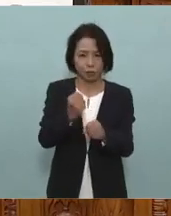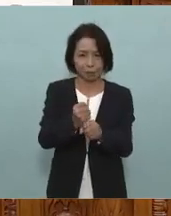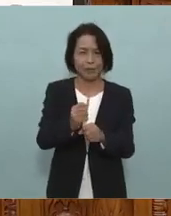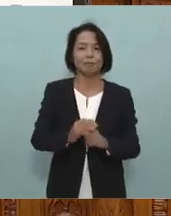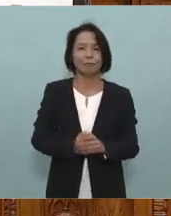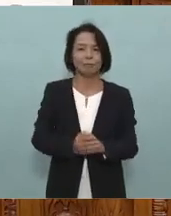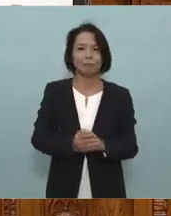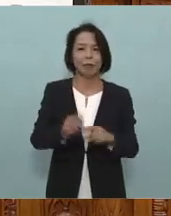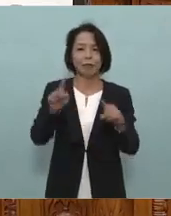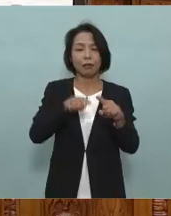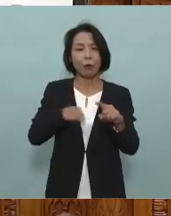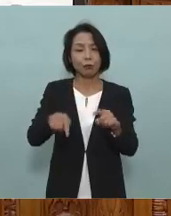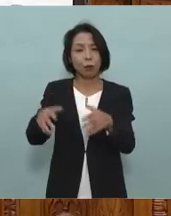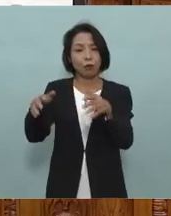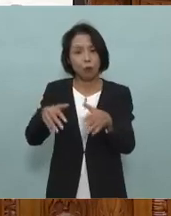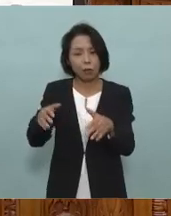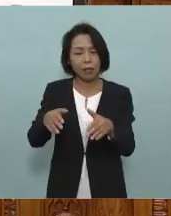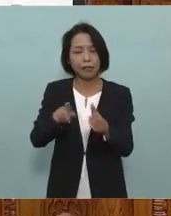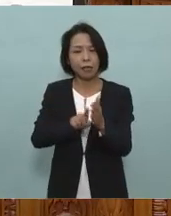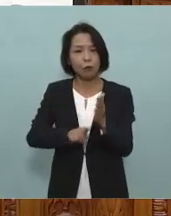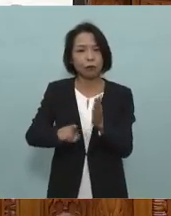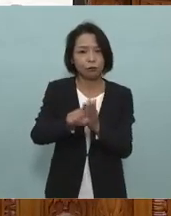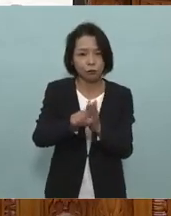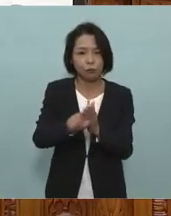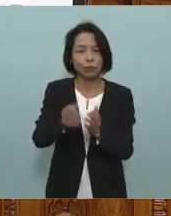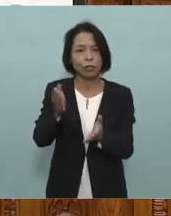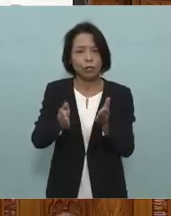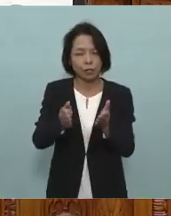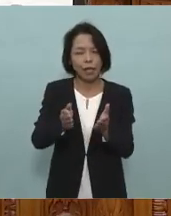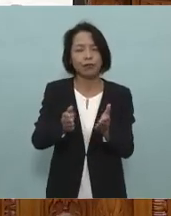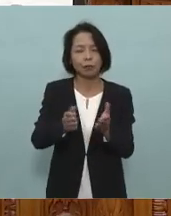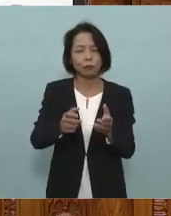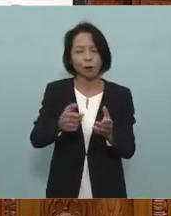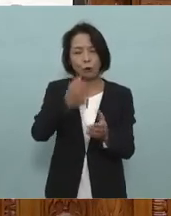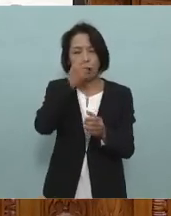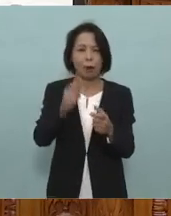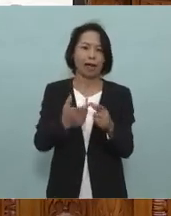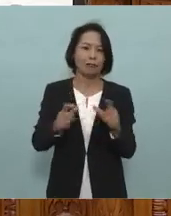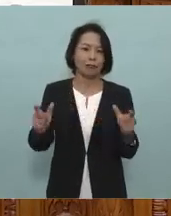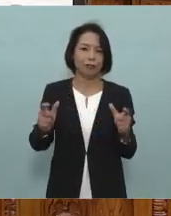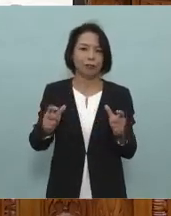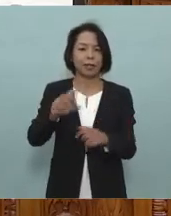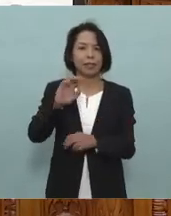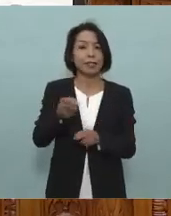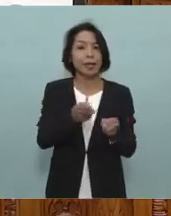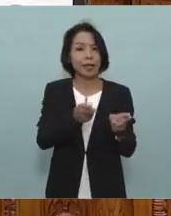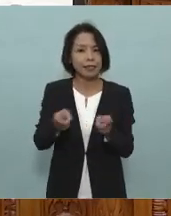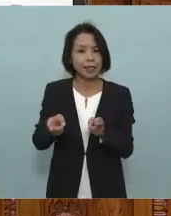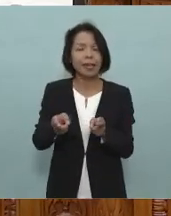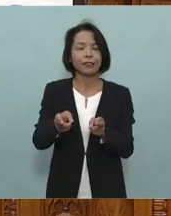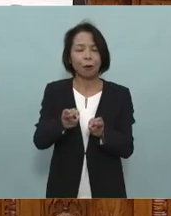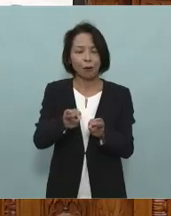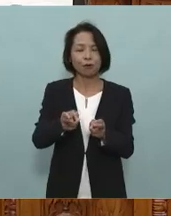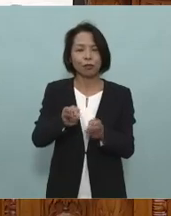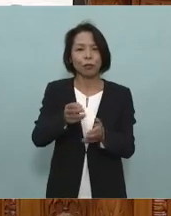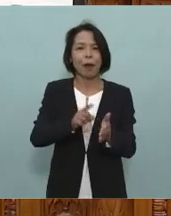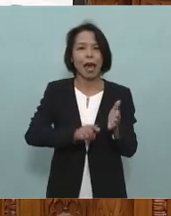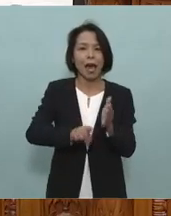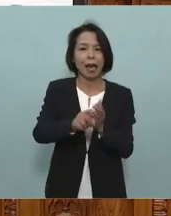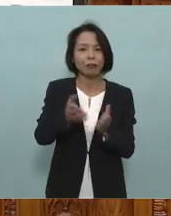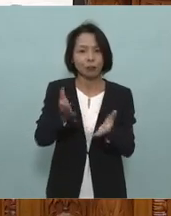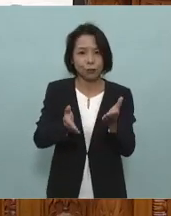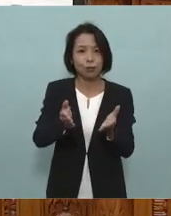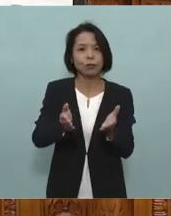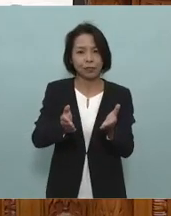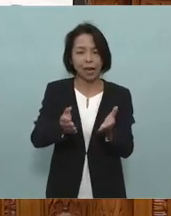公共調達における優遇制度の抜本拡充税制上の優遇措置や資金面